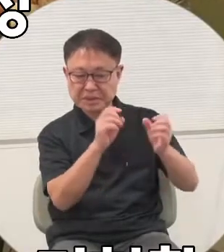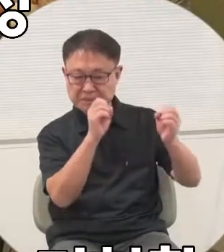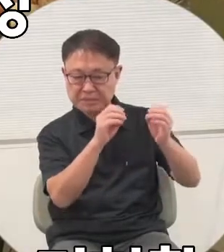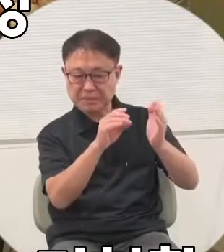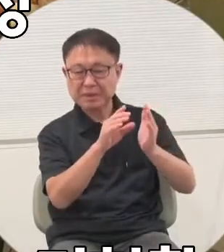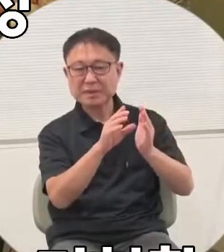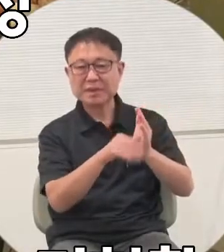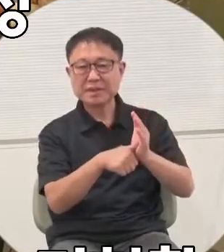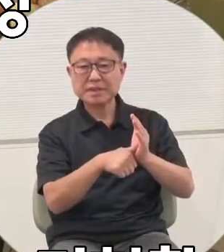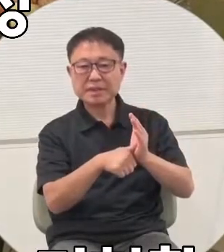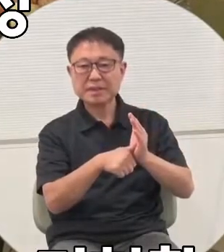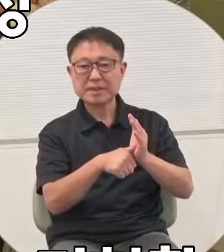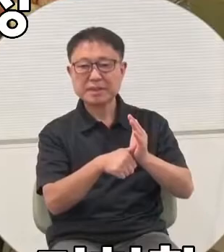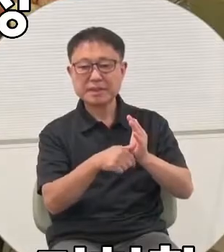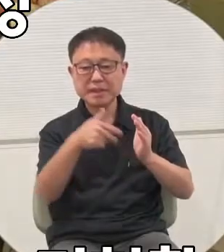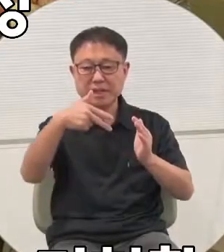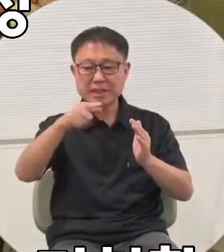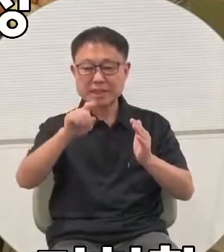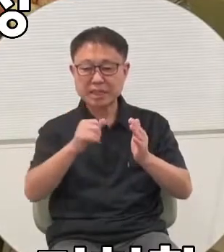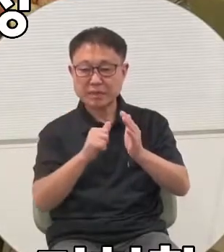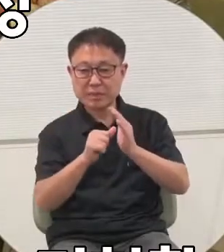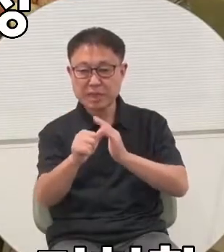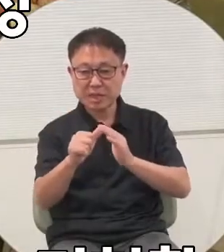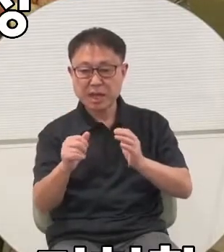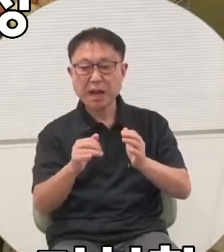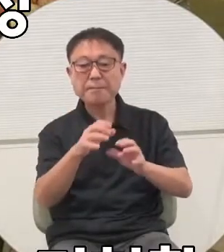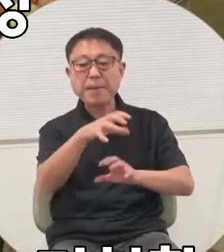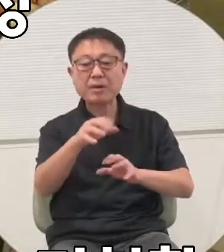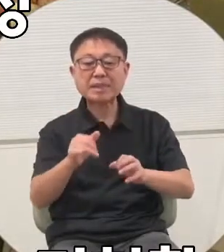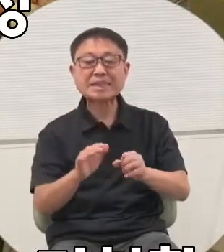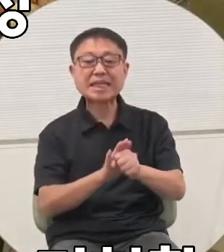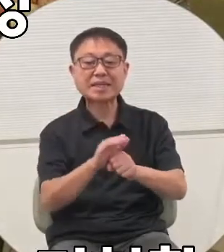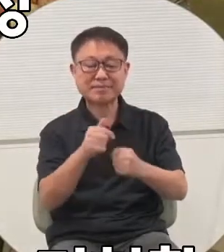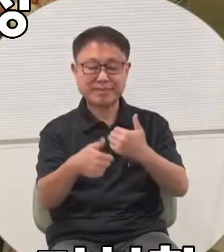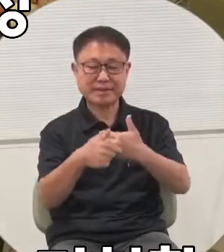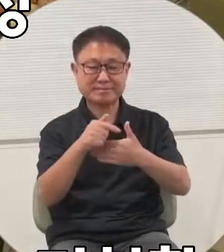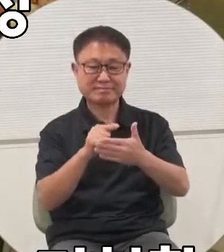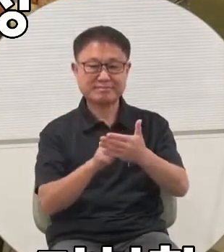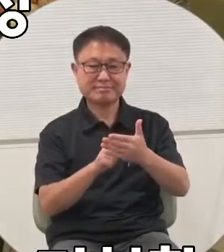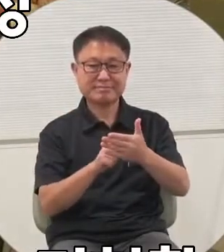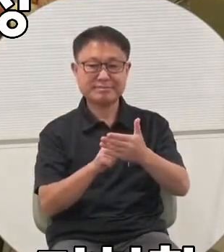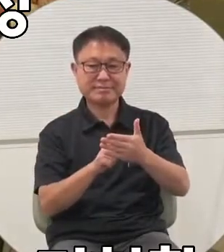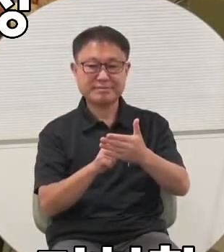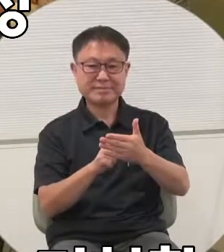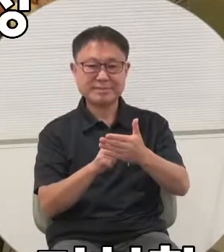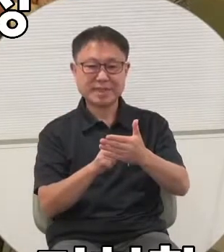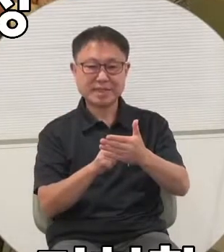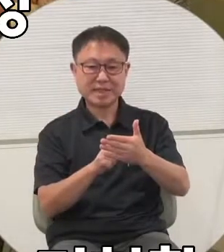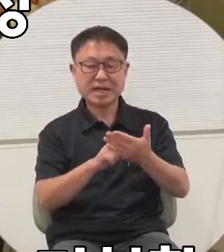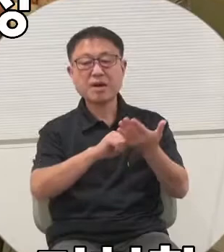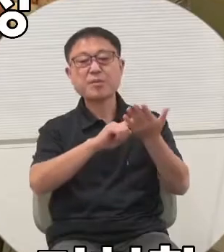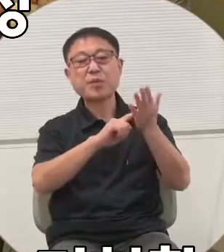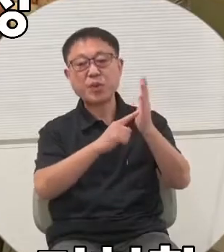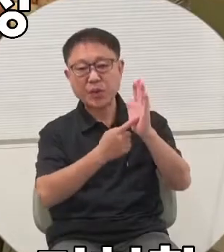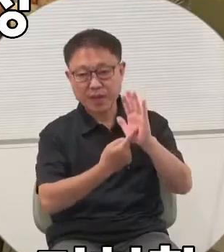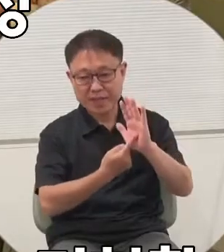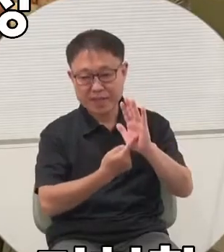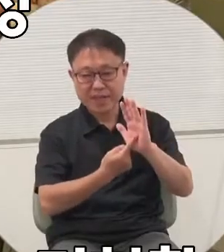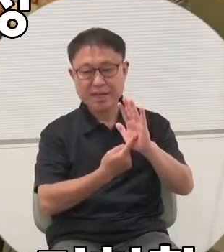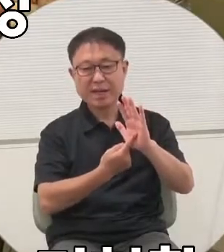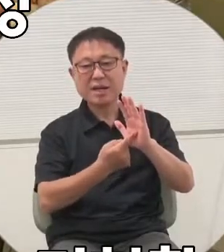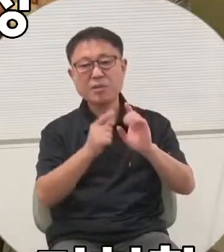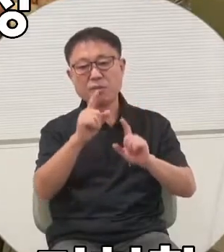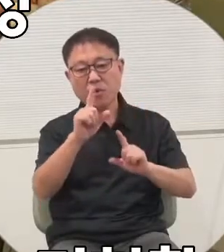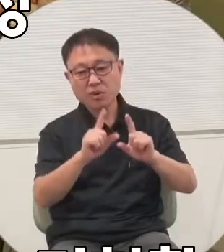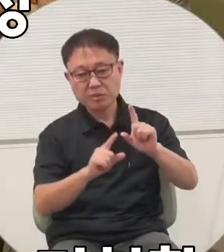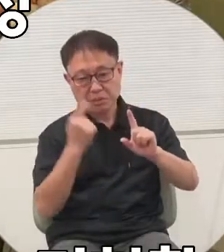이야기들에서 우리 장수정 대표님이 마을을 사랑하는 마음과 그것을 또 그려내서 그려내고 표현하려는 방법들이 저희랑 또